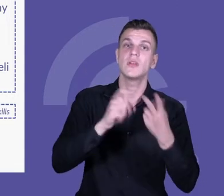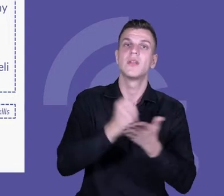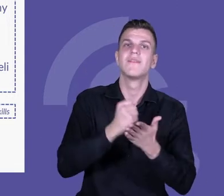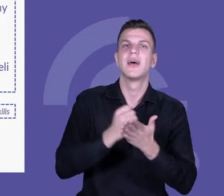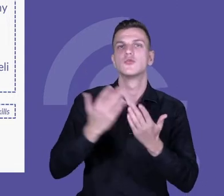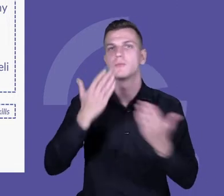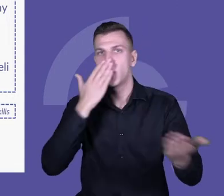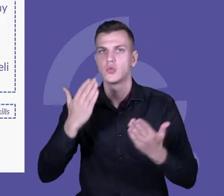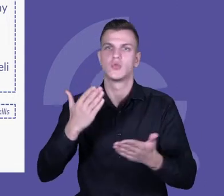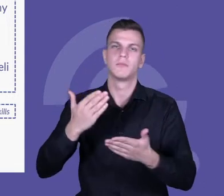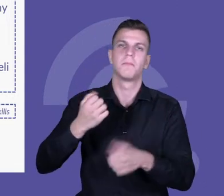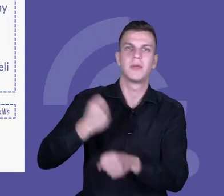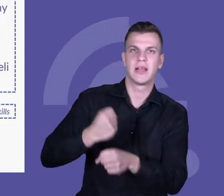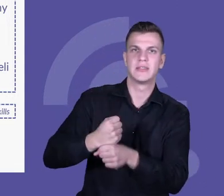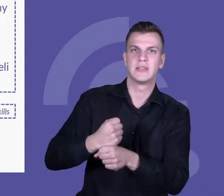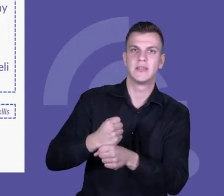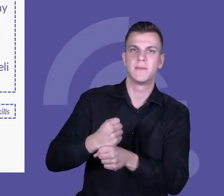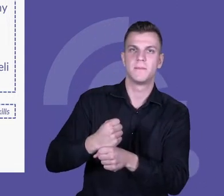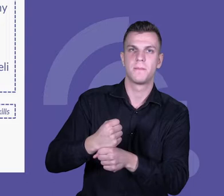posłuchać o szkole